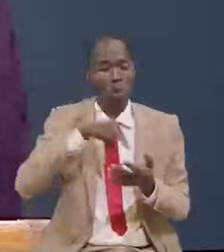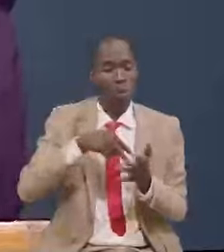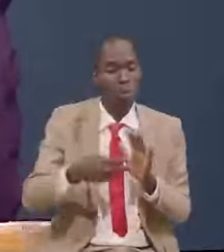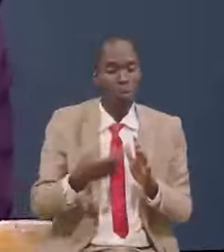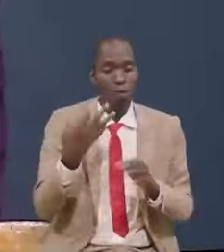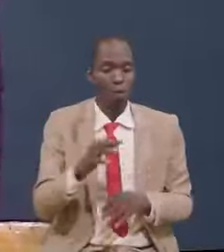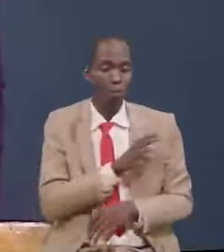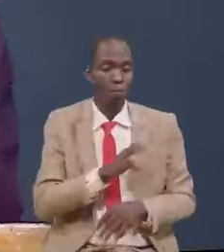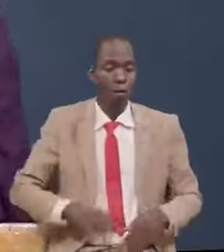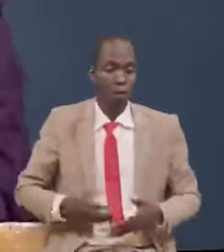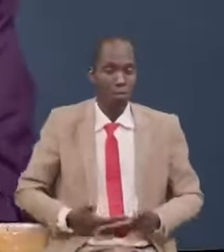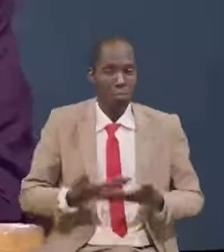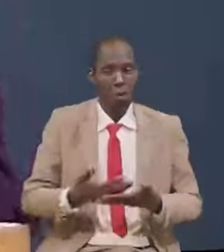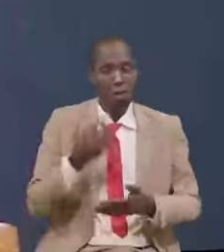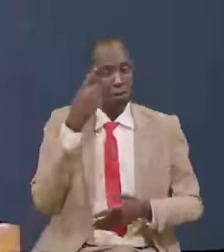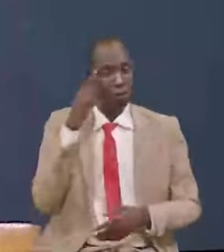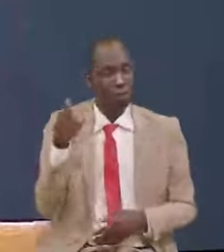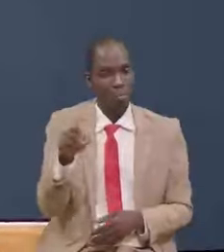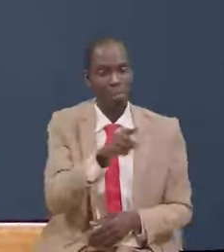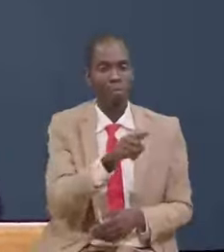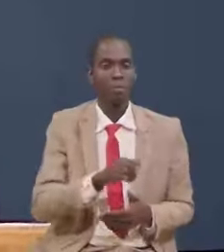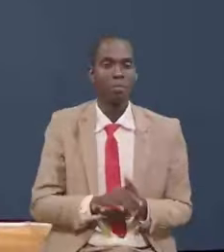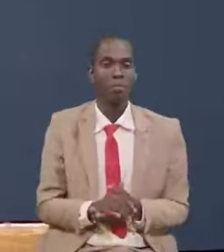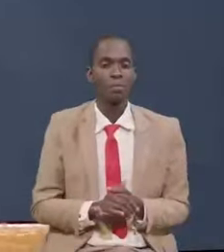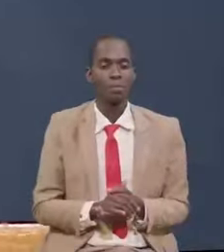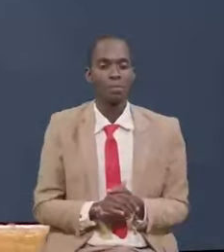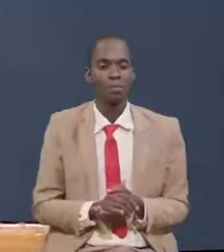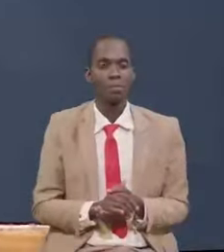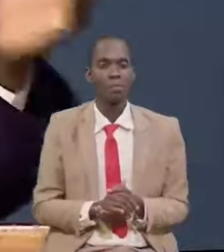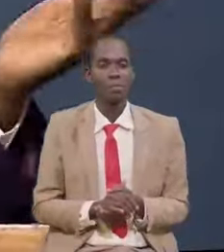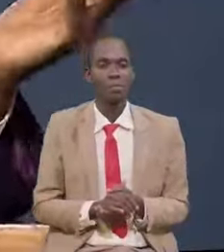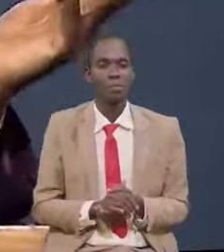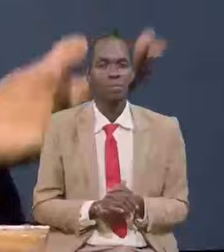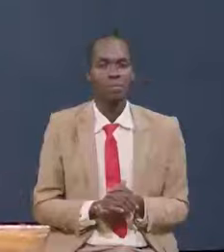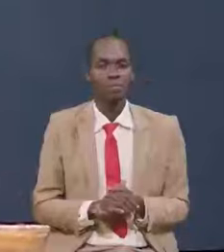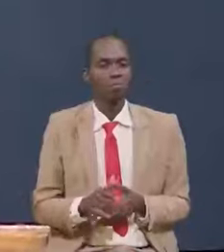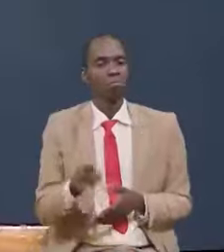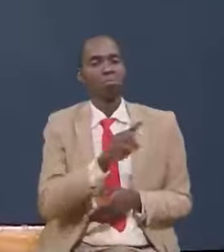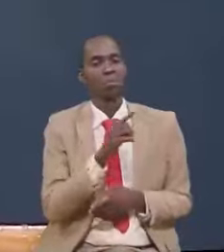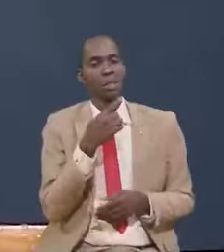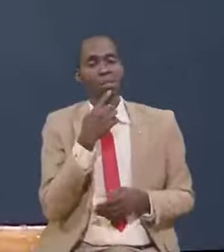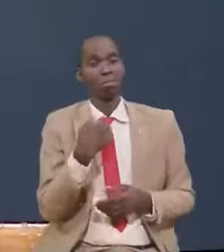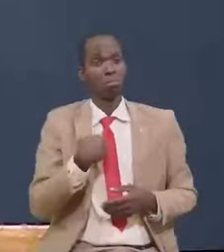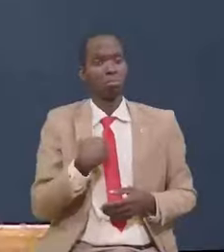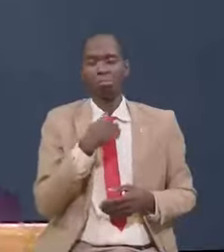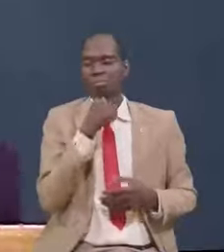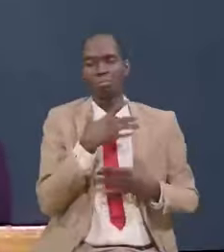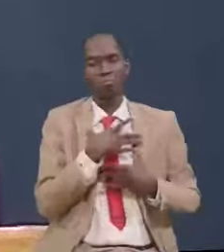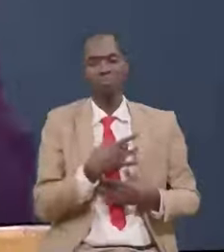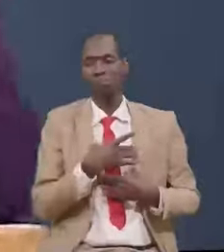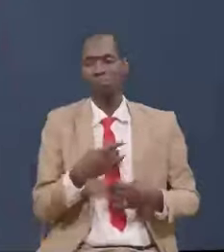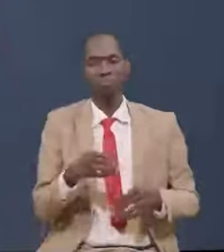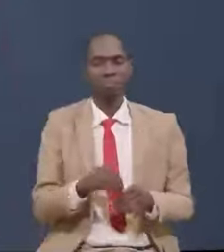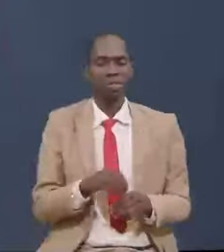Beaucoup ne comprennent pas le but de la naissance de Christ pour eux. Il dit, je ne suis pas intéressé.